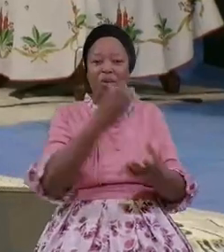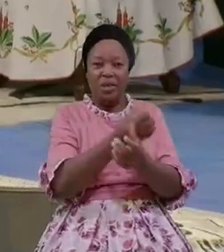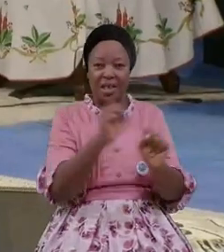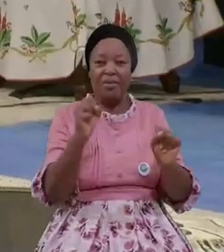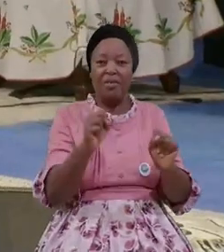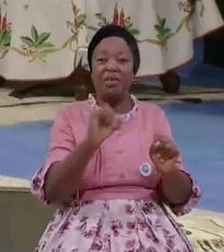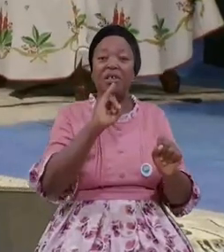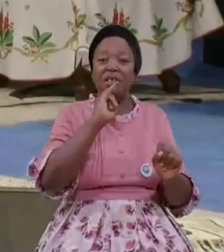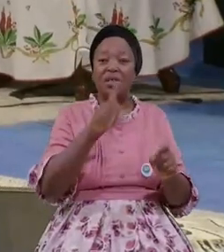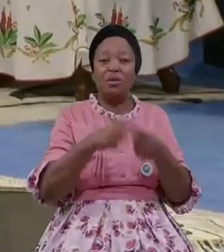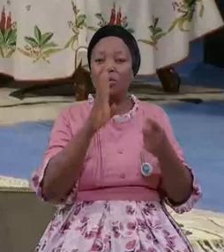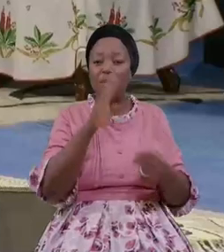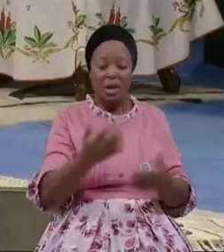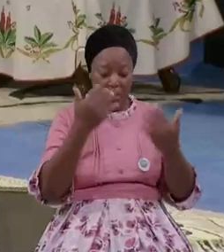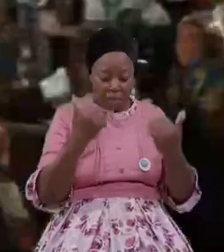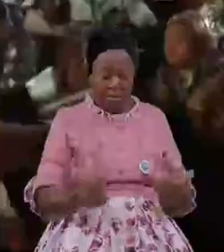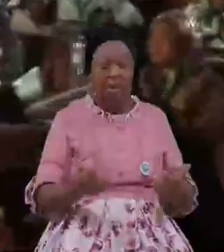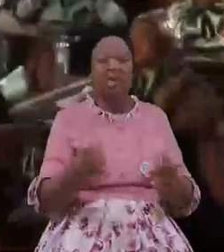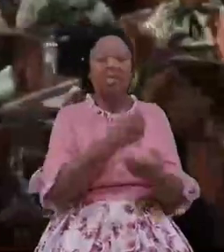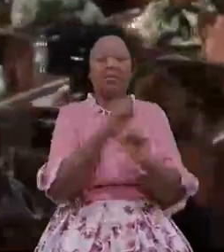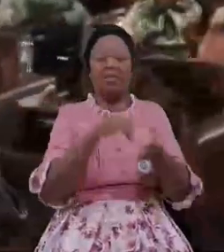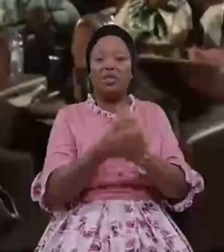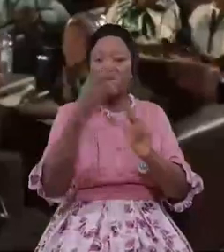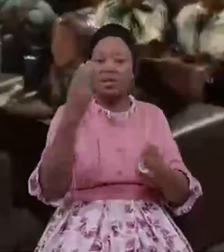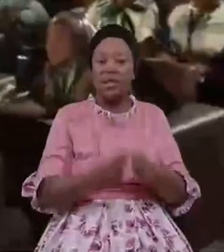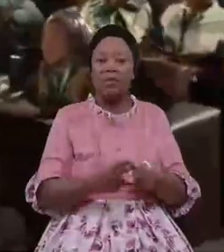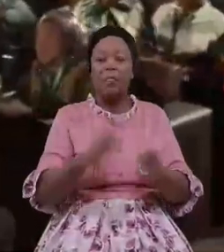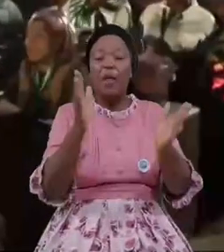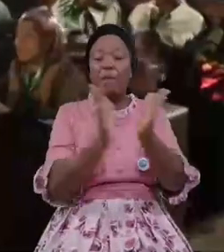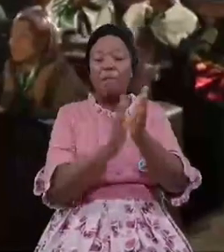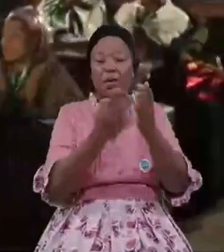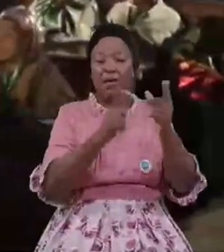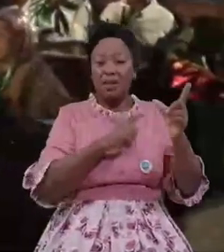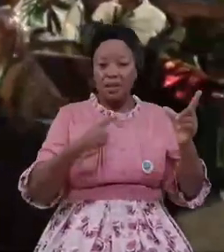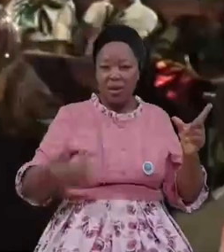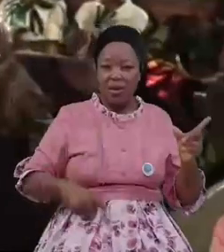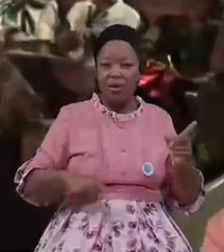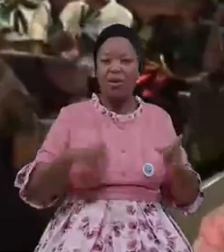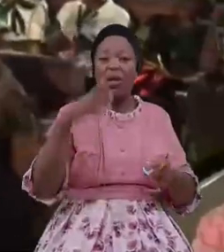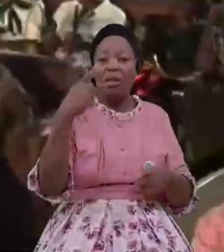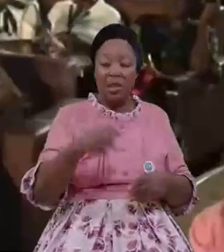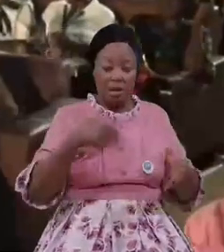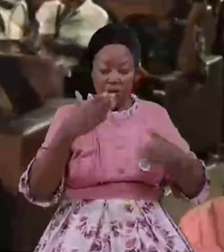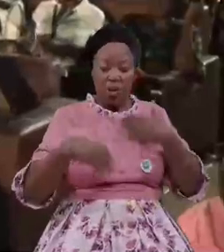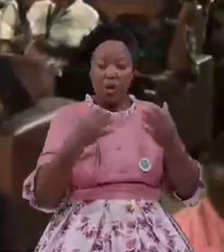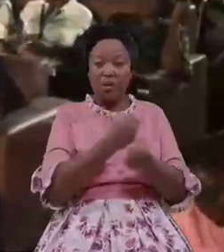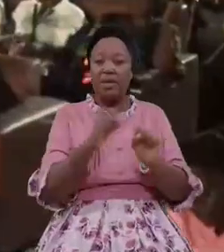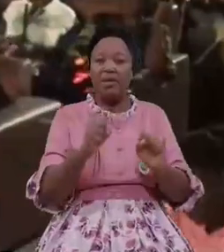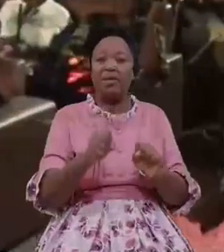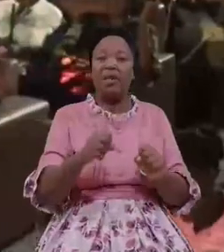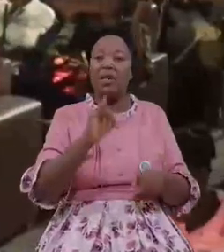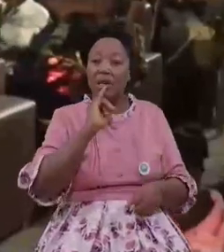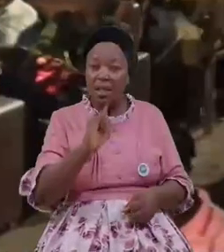salut sera le salut présent gloire àu joie du salut